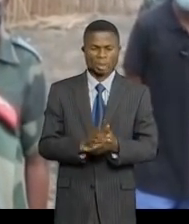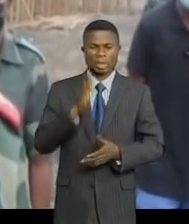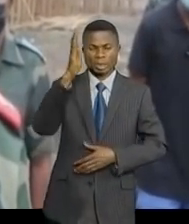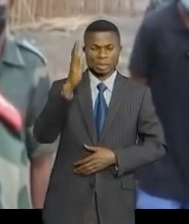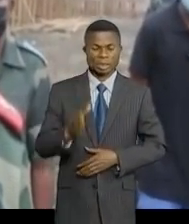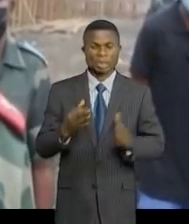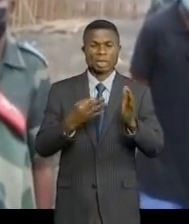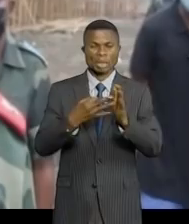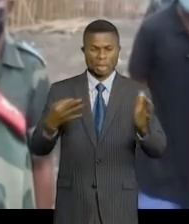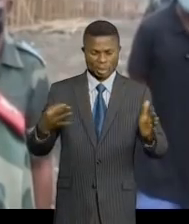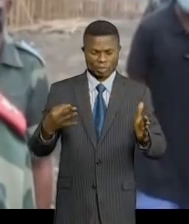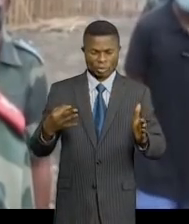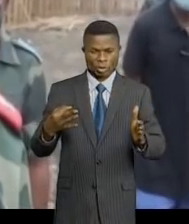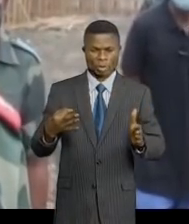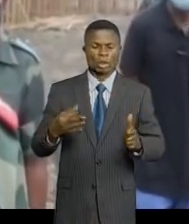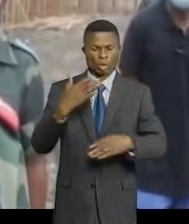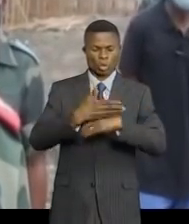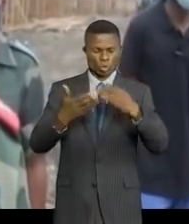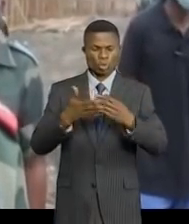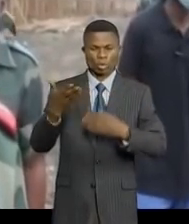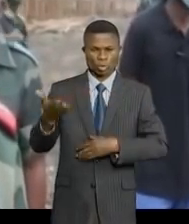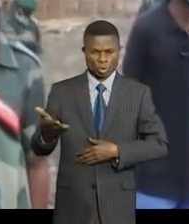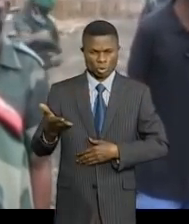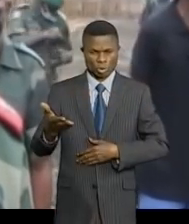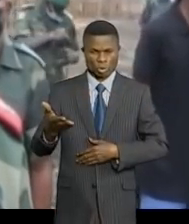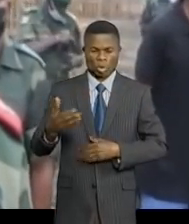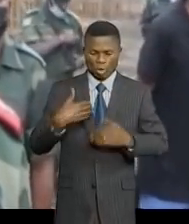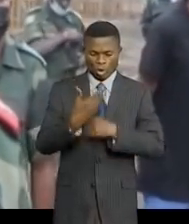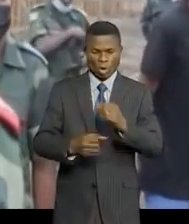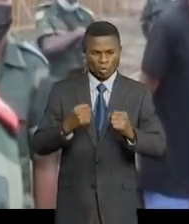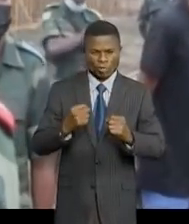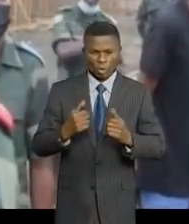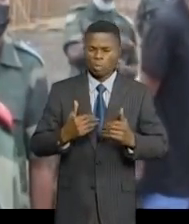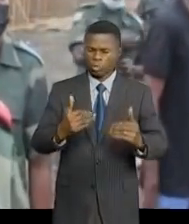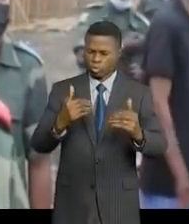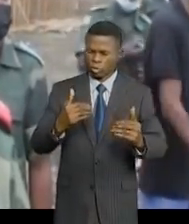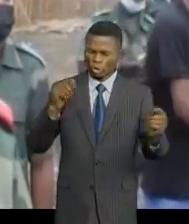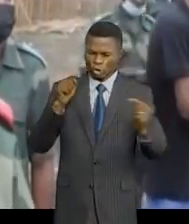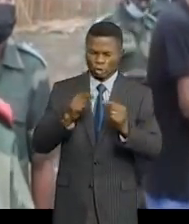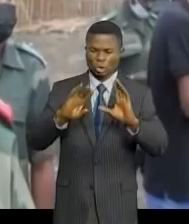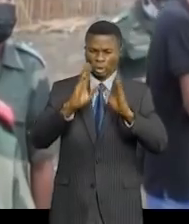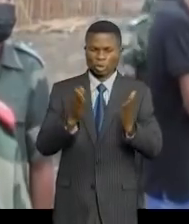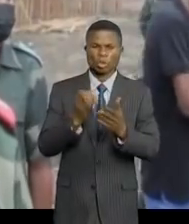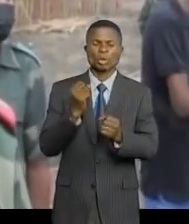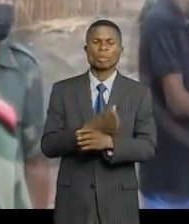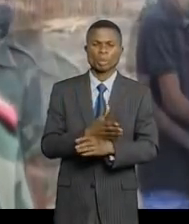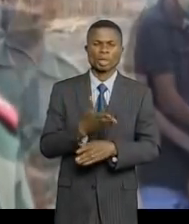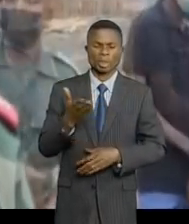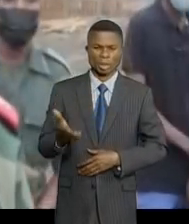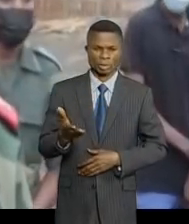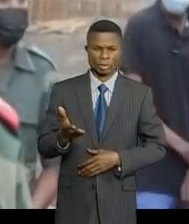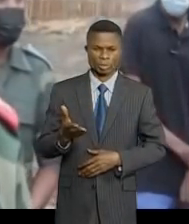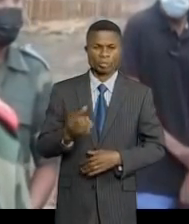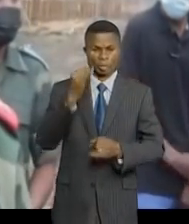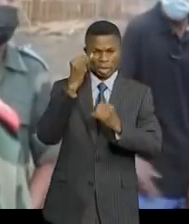580. Nous sommes à 580 et nous poursuivons pour que nous puissions atteindre 1000, comme en tout cas vous avez vu l'espace là qui reste, pour que nous puissions compléter le nombre. La